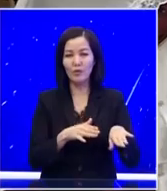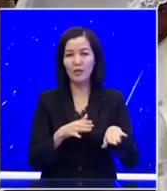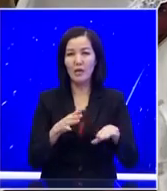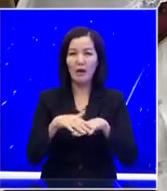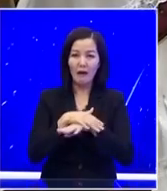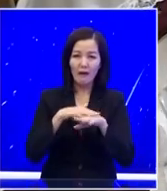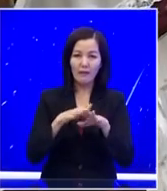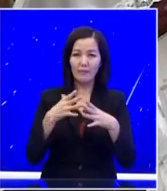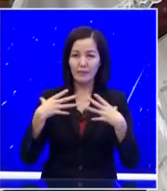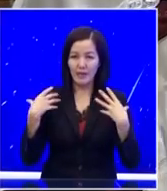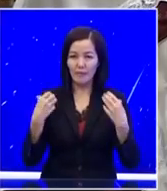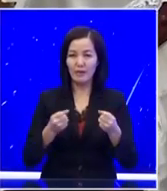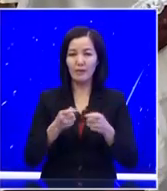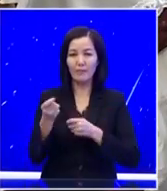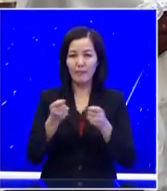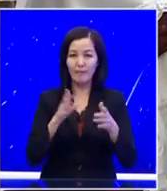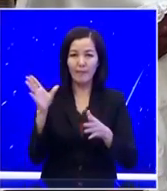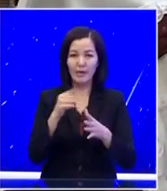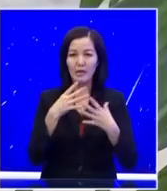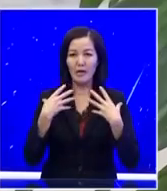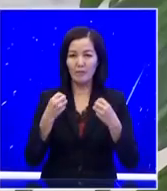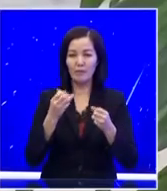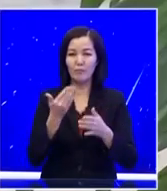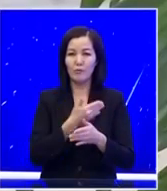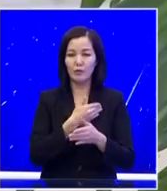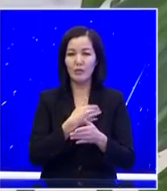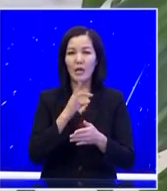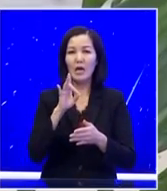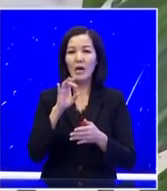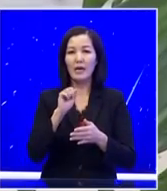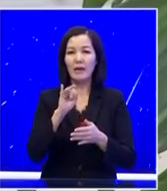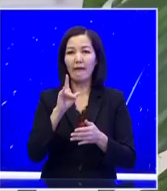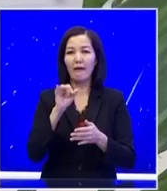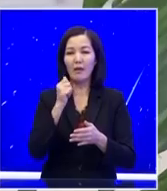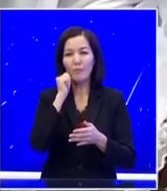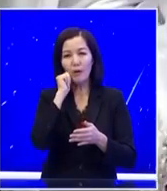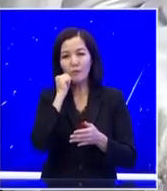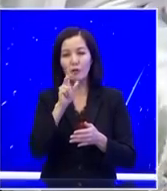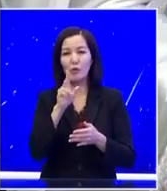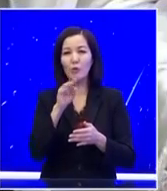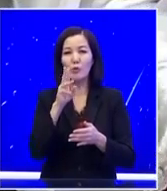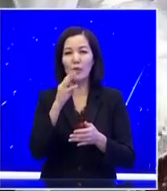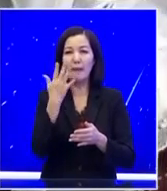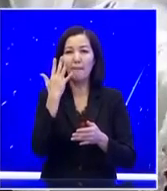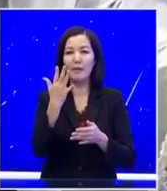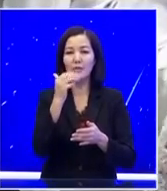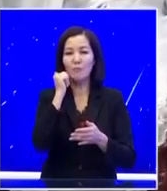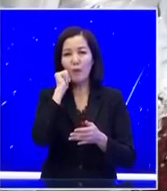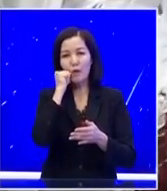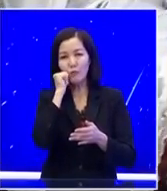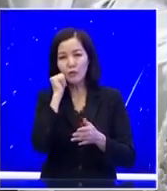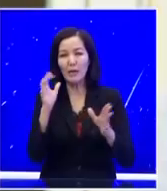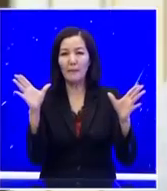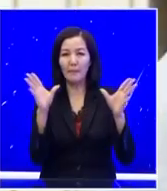болсын, ел бастаған тұлғаларымыз аман болсын. Райхан Әжіғұлова, Күлмән Болтаева, Жолдыбала Жұматаева, Раушан